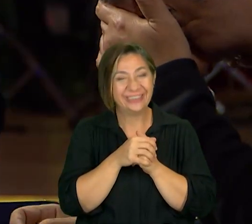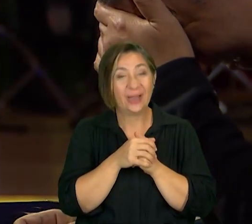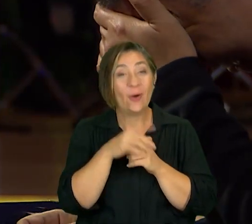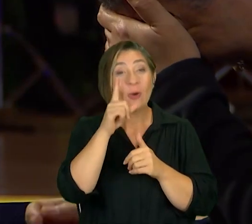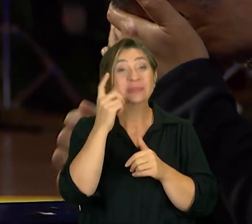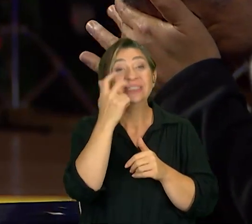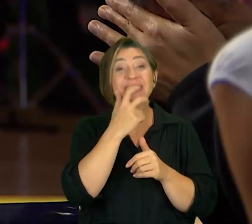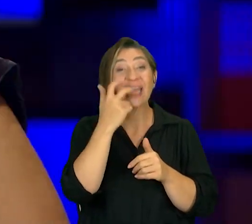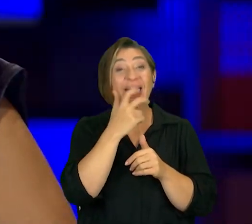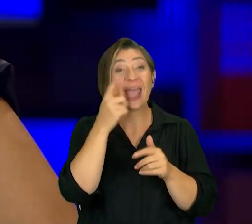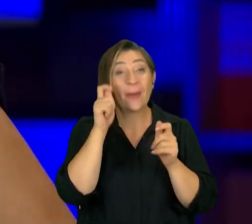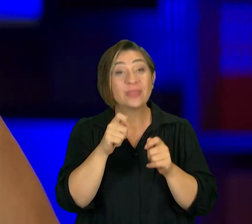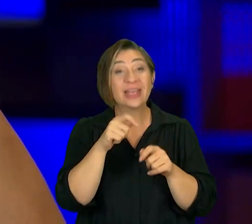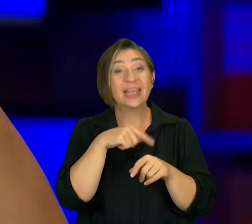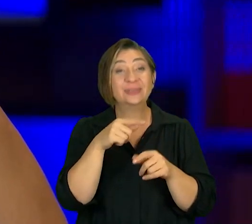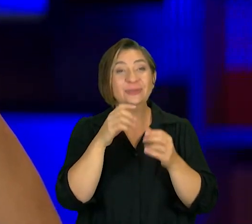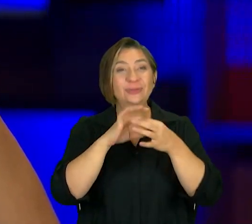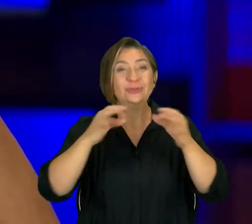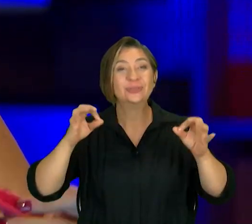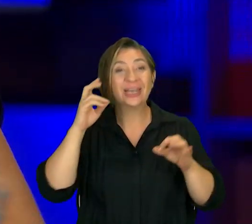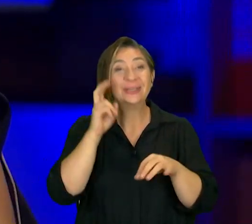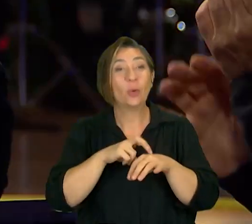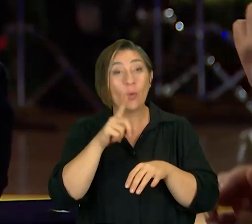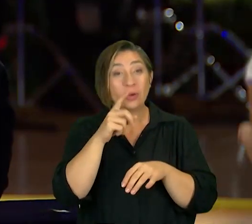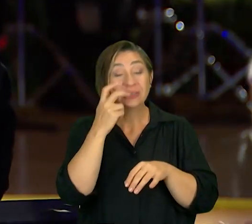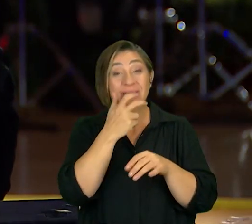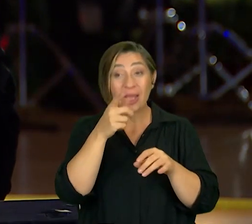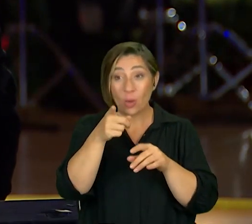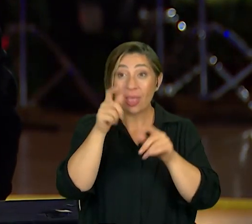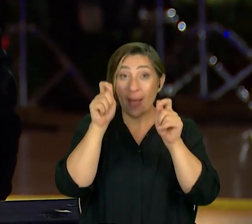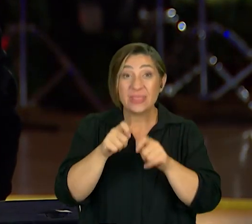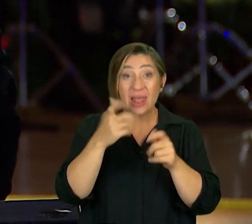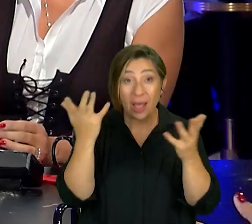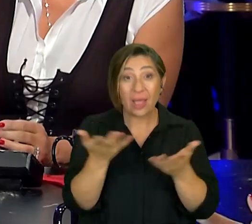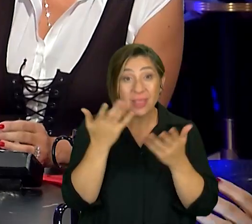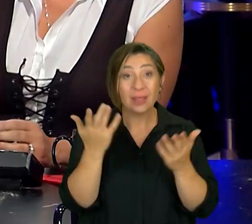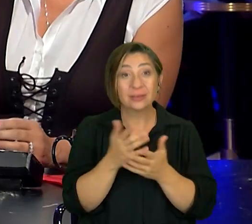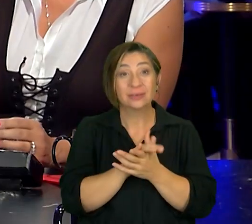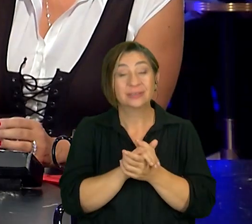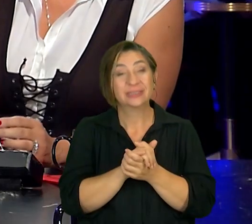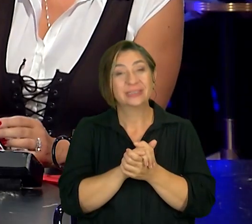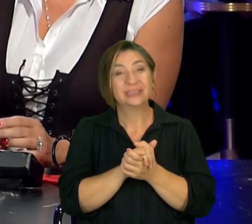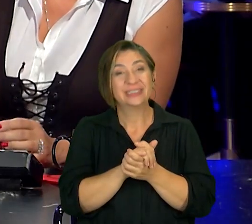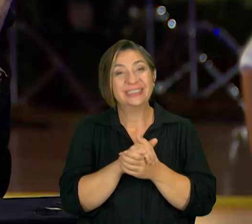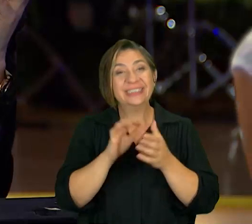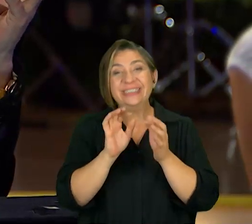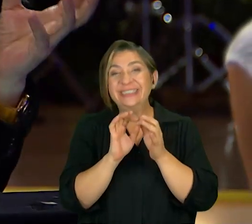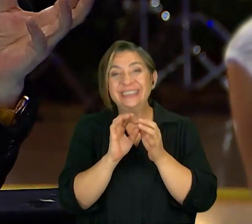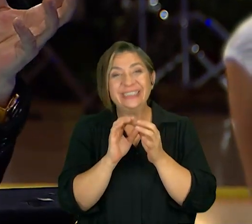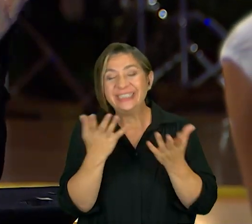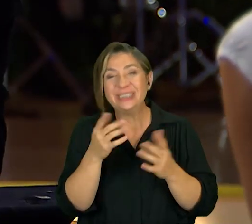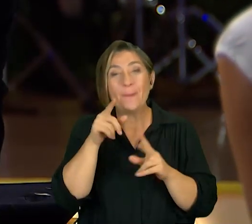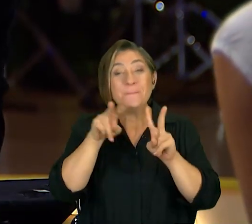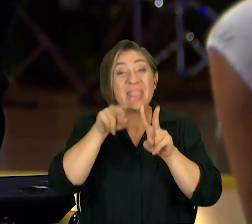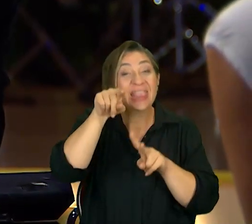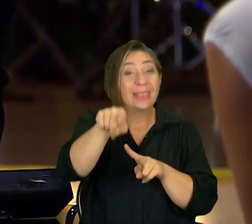O bir şarkıyı ona yaptırana kadar. Sözleri bile hatırlamıyorum. Ama o şarkıyı Metin'e yaptırana kadar. Şimdi niçin